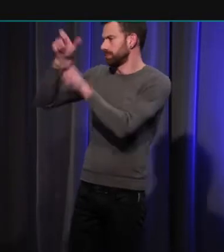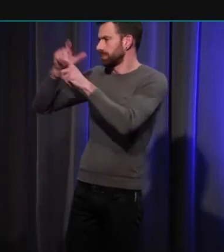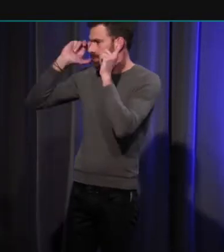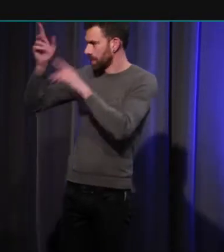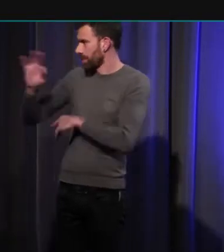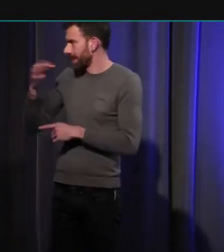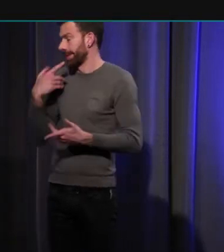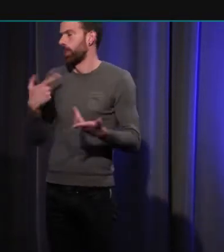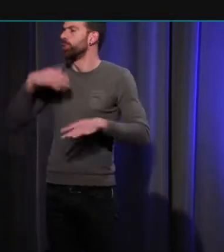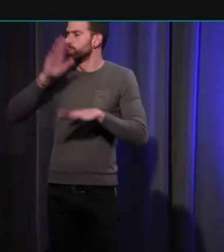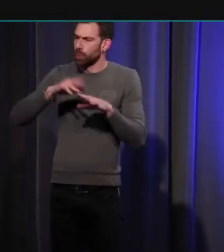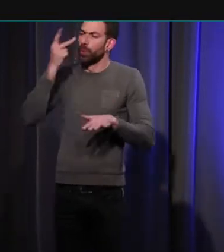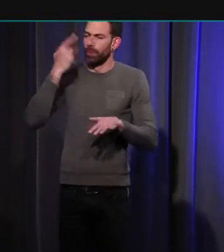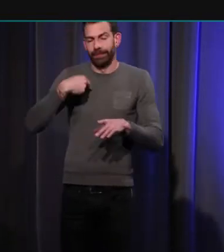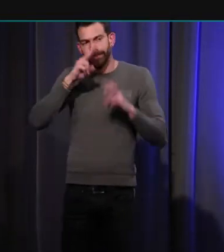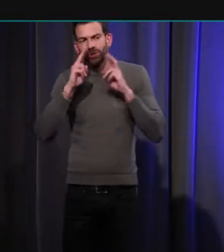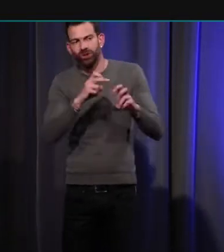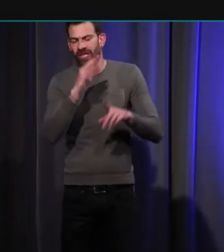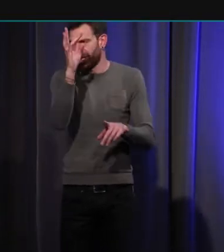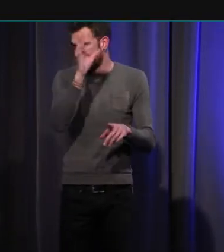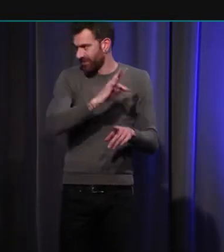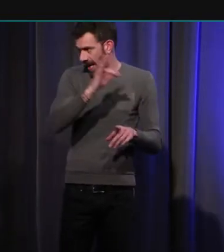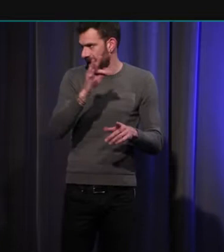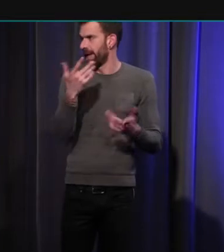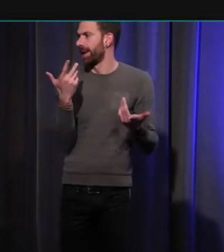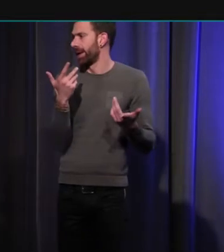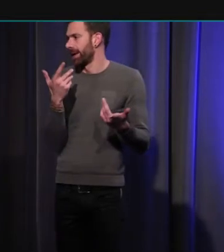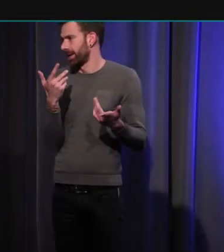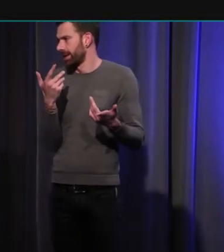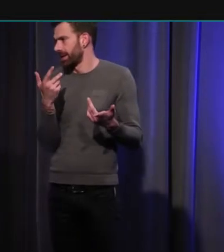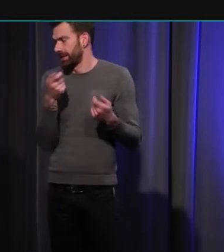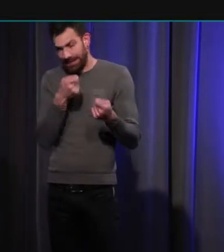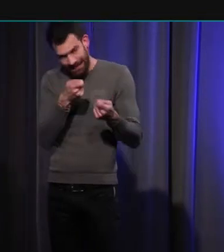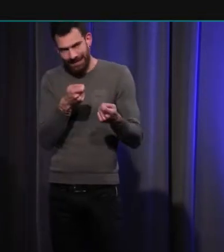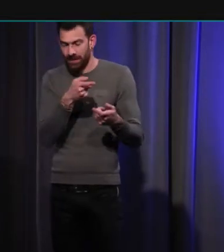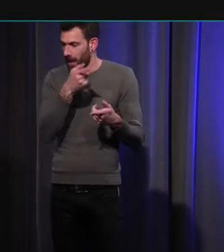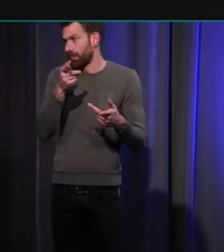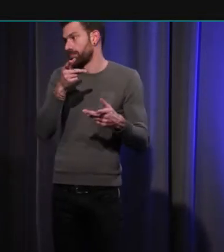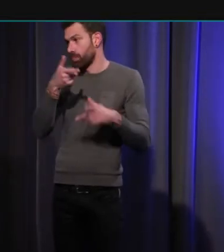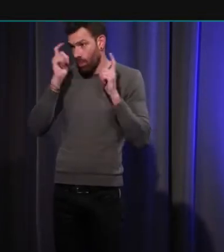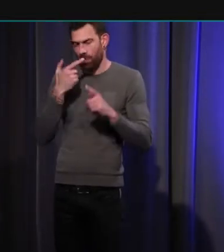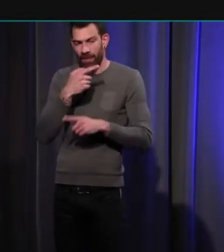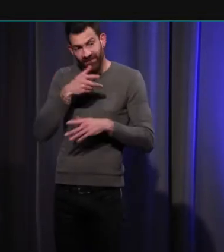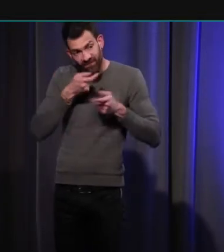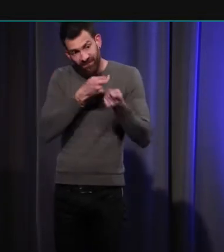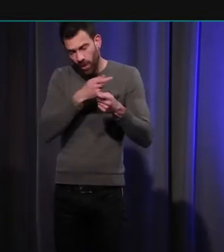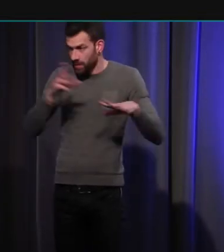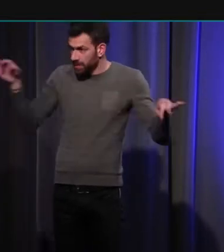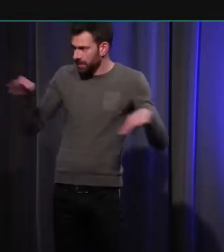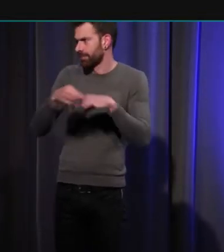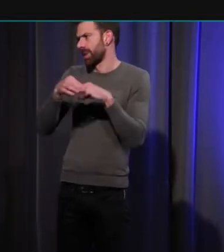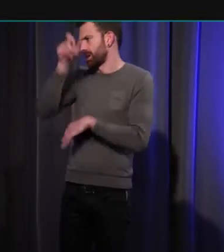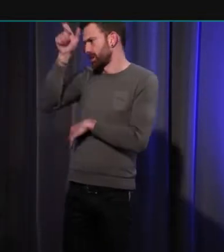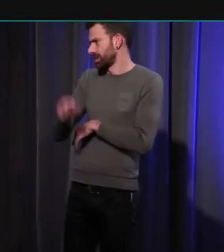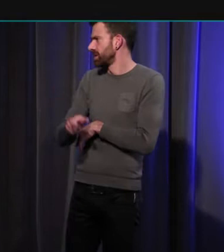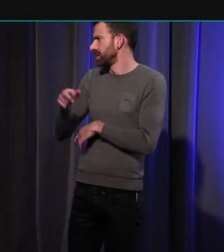seul frère qui était devenu moine même évêque qui l'ont obligé à épouser une poitevine in fi de la vicomtesse de la veuve du